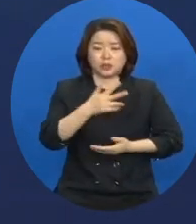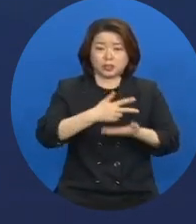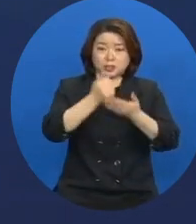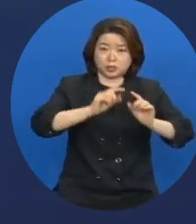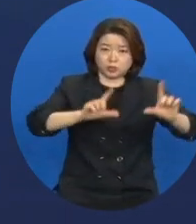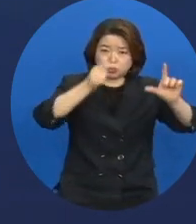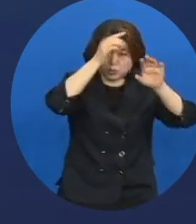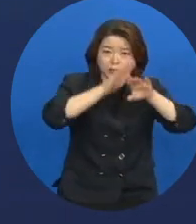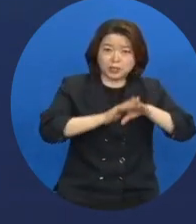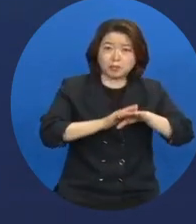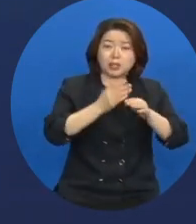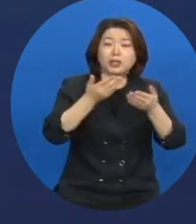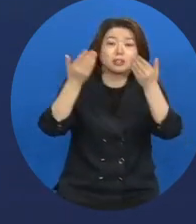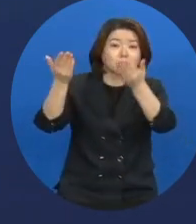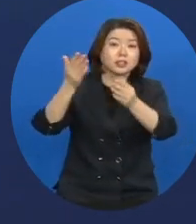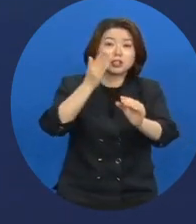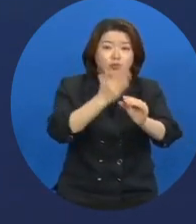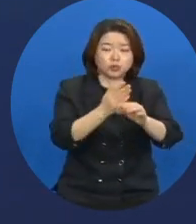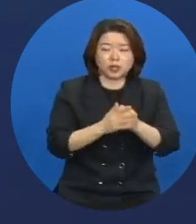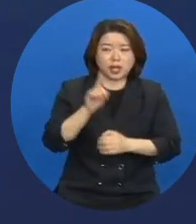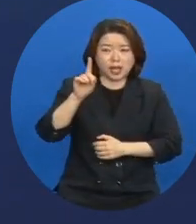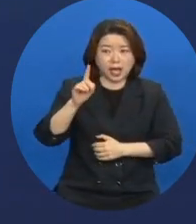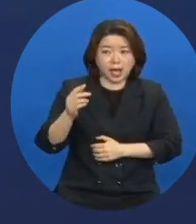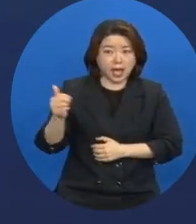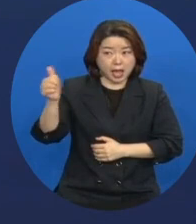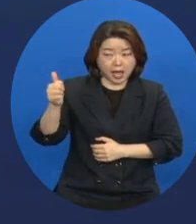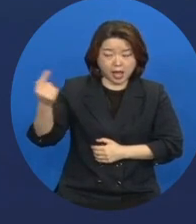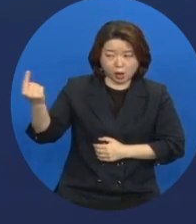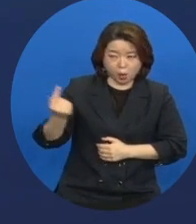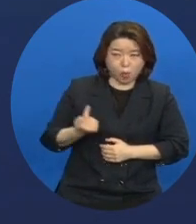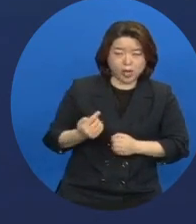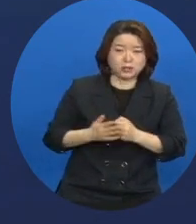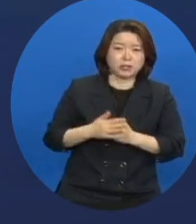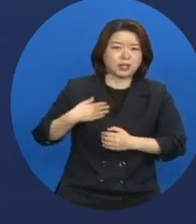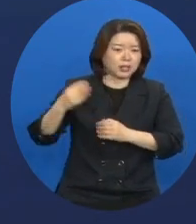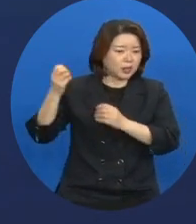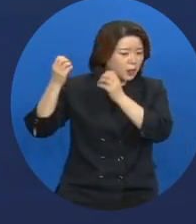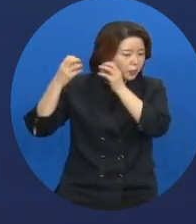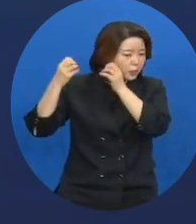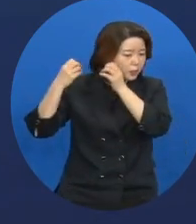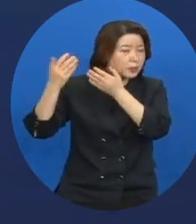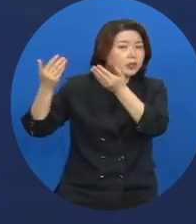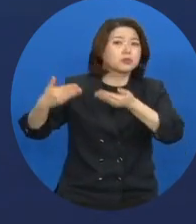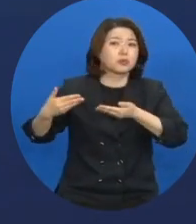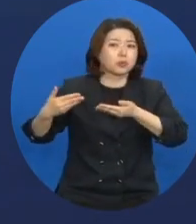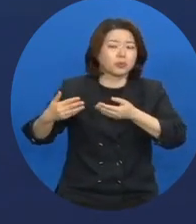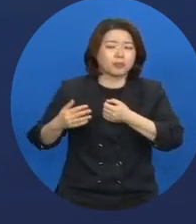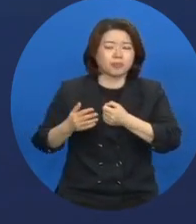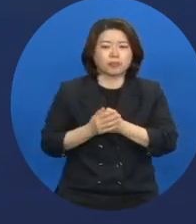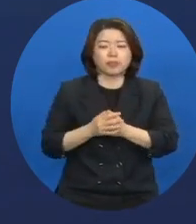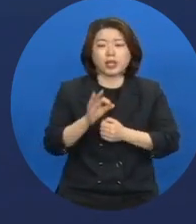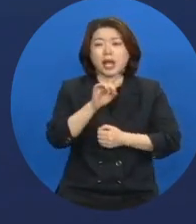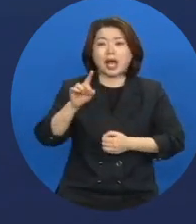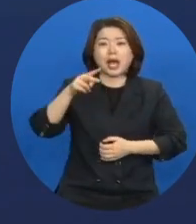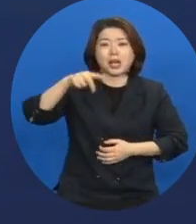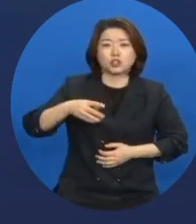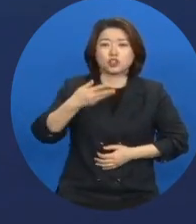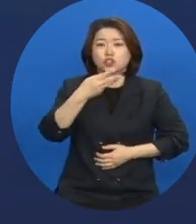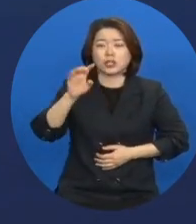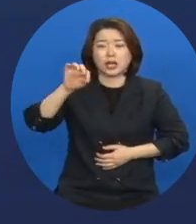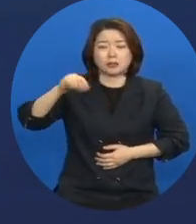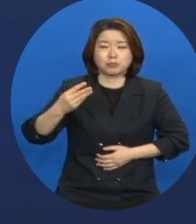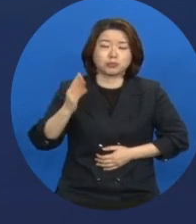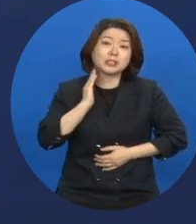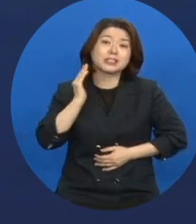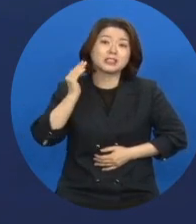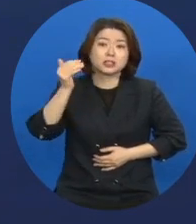예배를 드리는 중에 한 형제가 와서 제 귀에 속삭였습니다. 아슈라프 가니